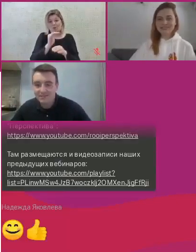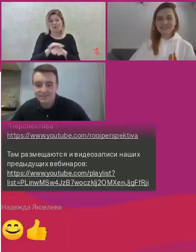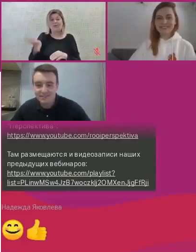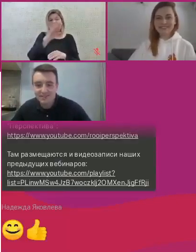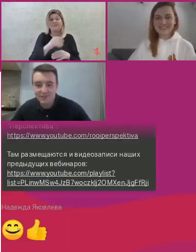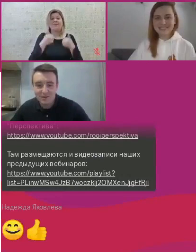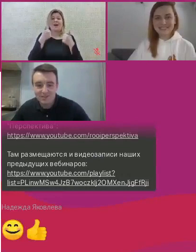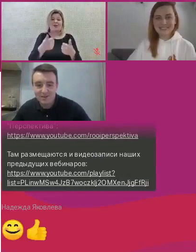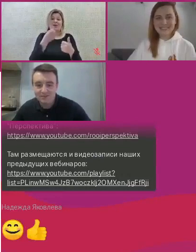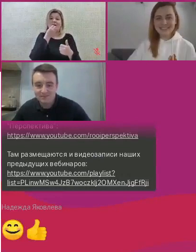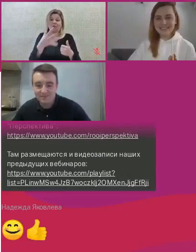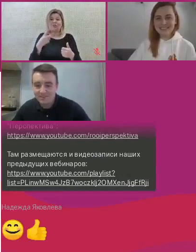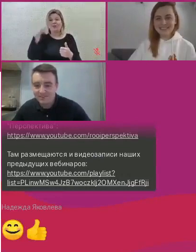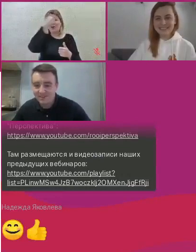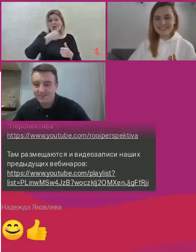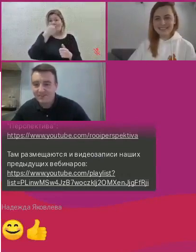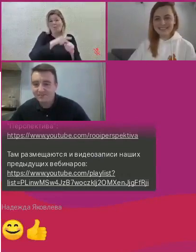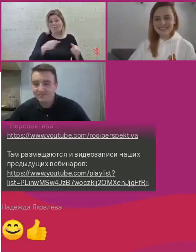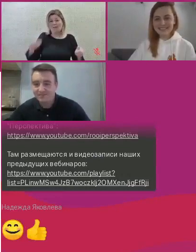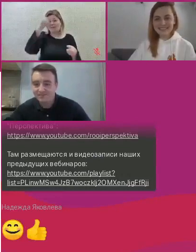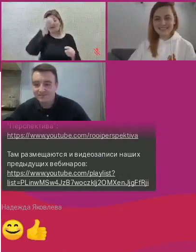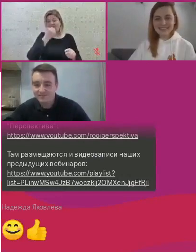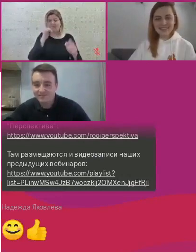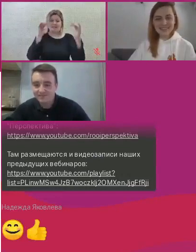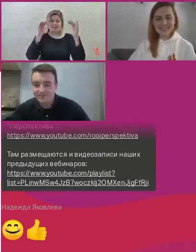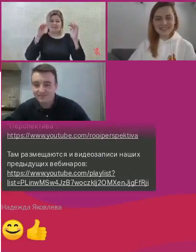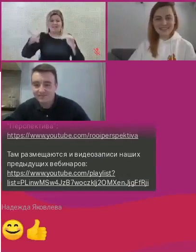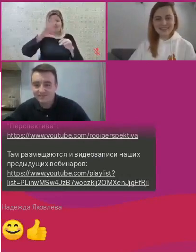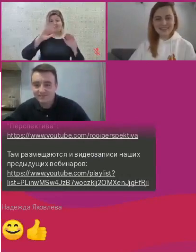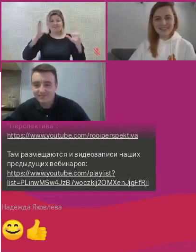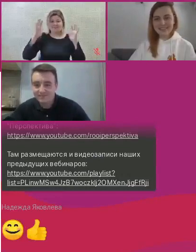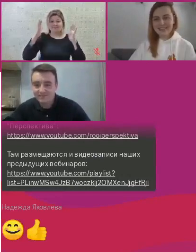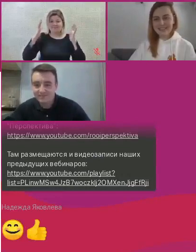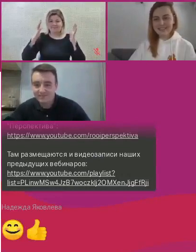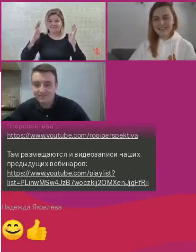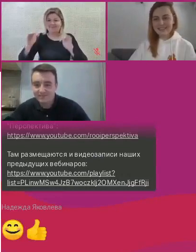хорошего года. Взаимно. Спасибо. До свидания всем. До свидания.